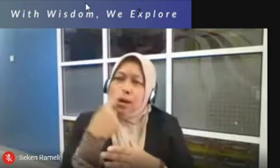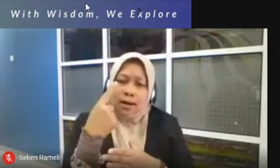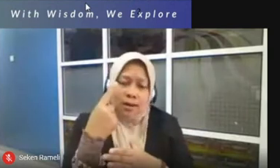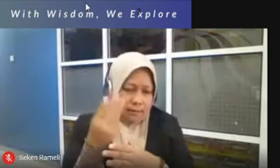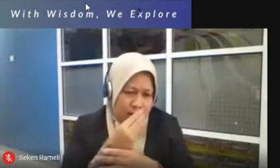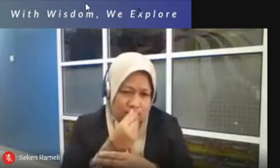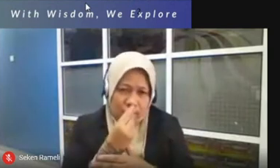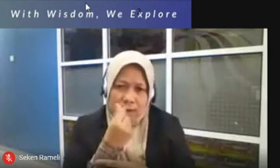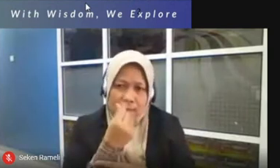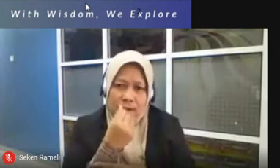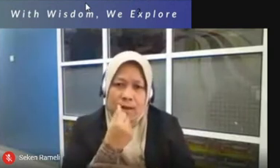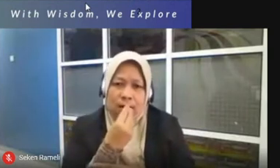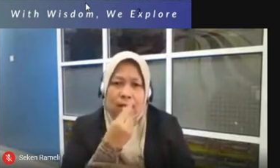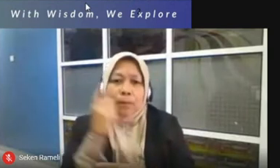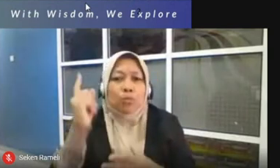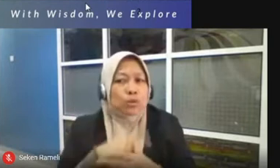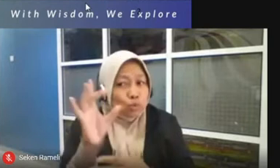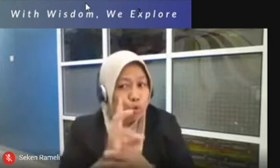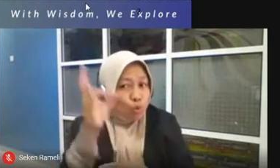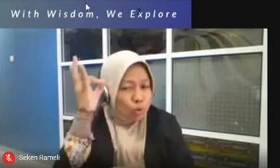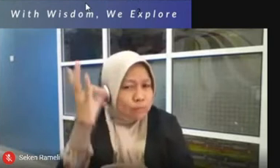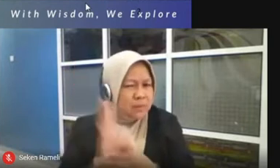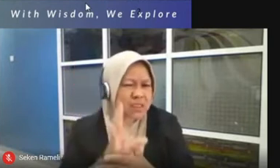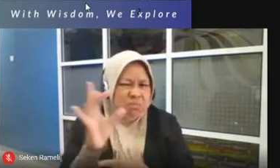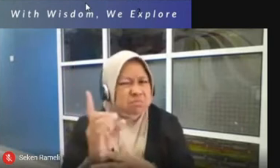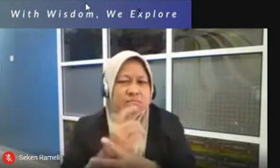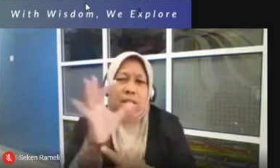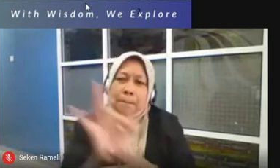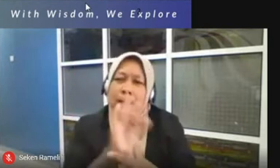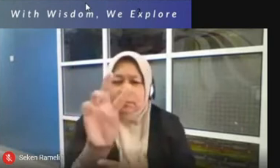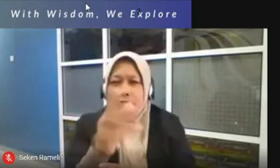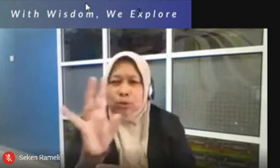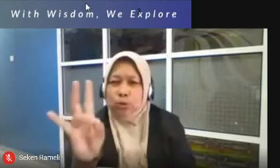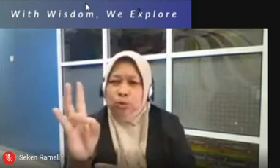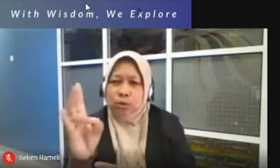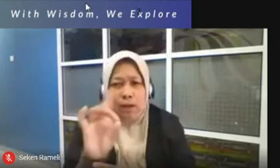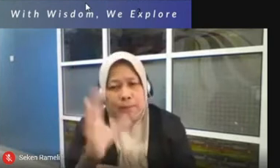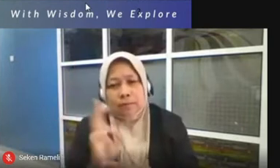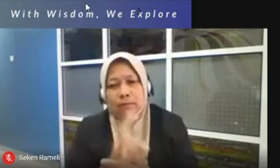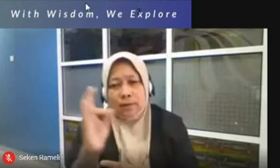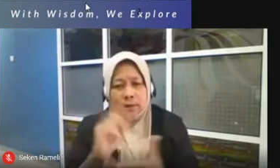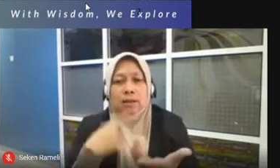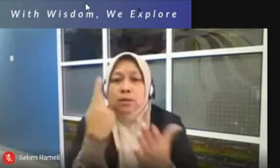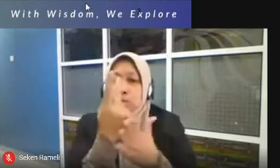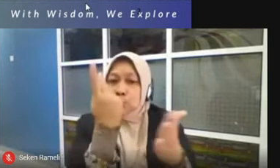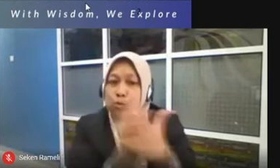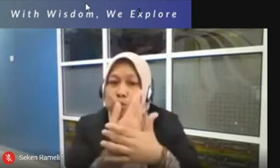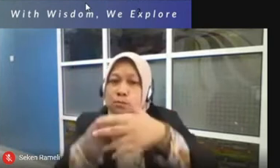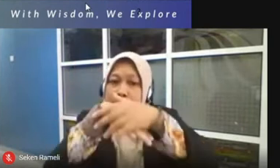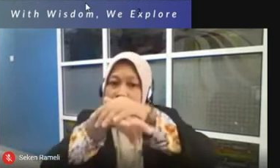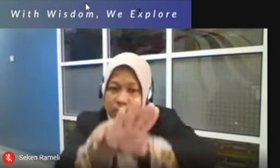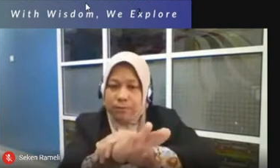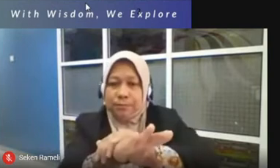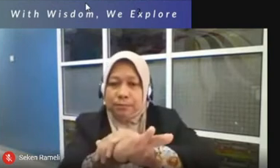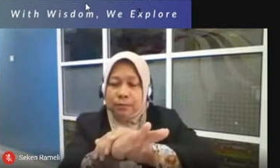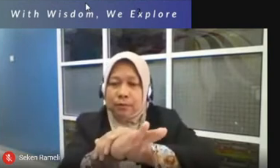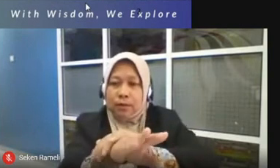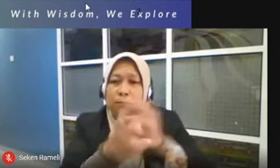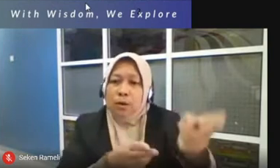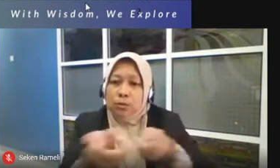kalau tak salah saya, pada bulan 7 ataupun bulan 8, saya mengikuti kursus majlis pengacara, pengurusan